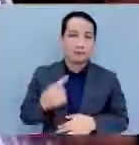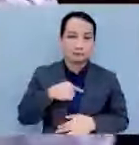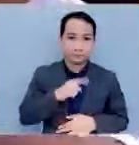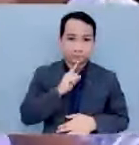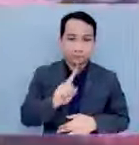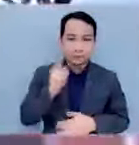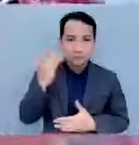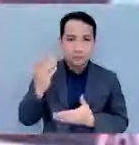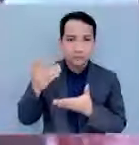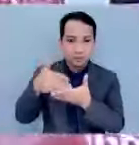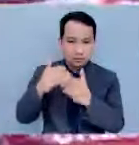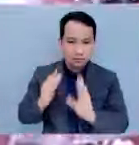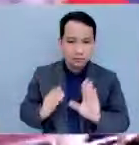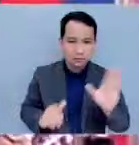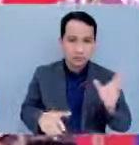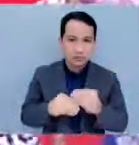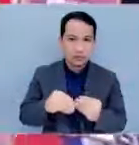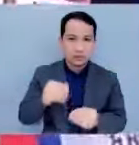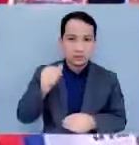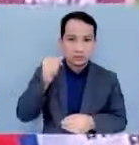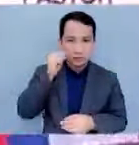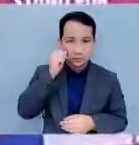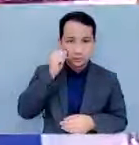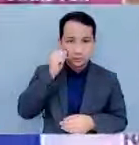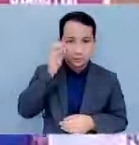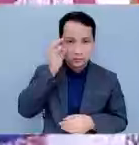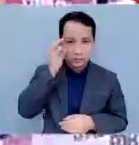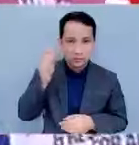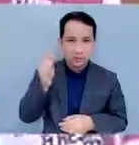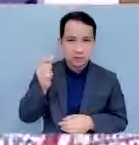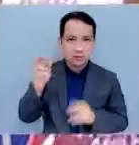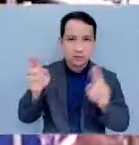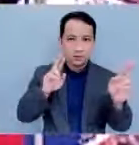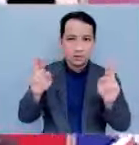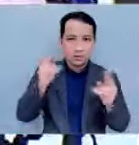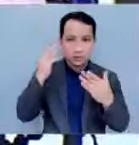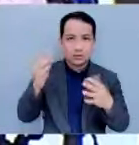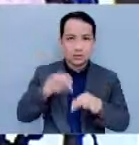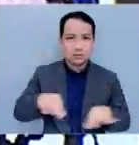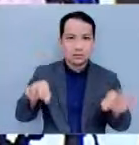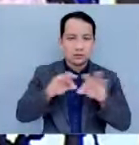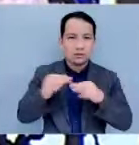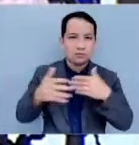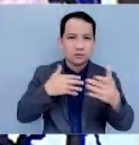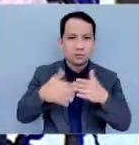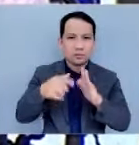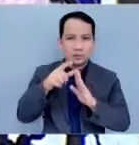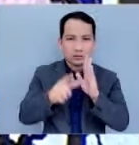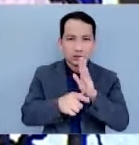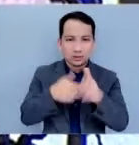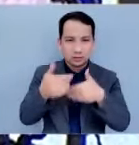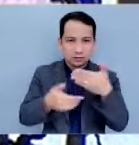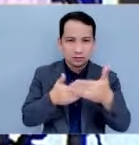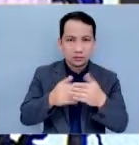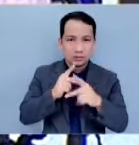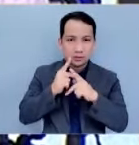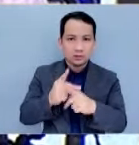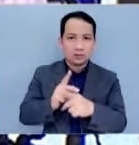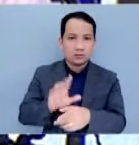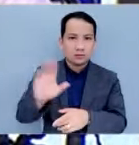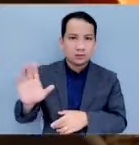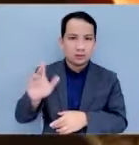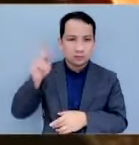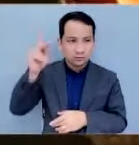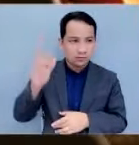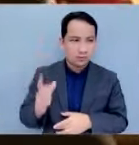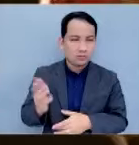ni Kibuloy na si Attorney Ferdinand Topacio, handa silang gawin ang anumang legal na hakbang para protektahan ang pastor. Nitong